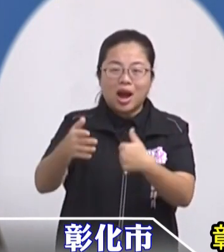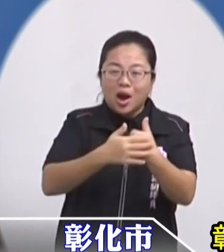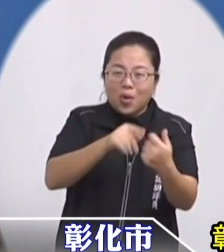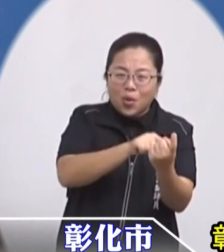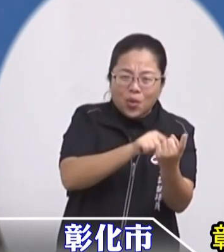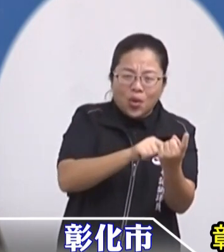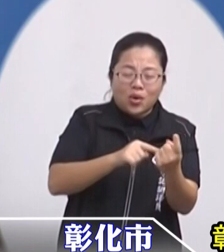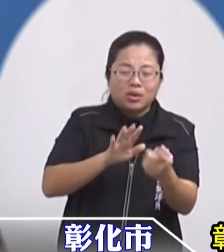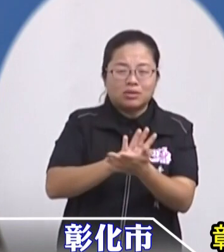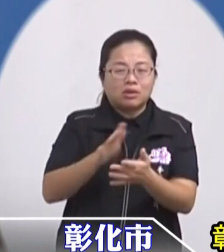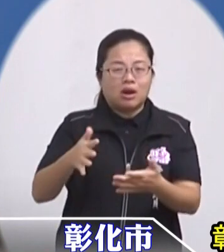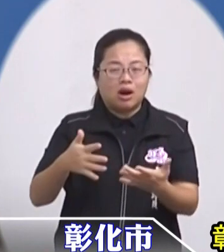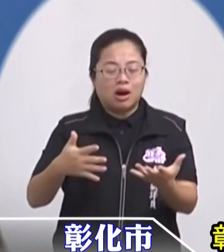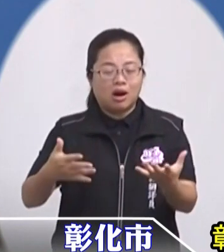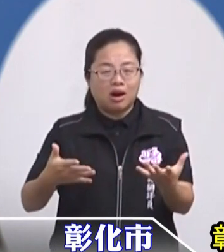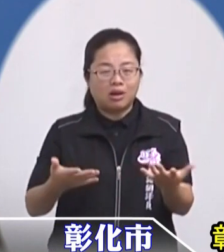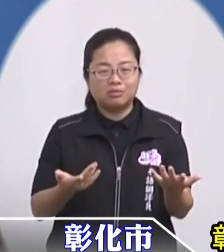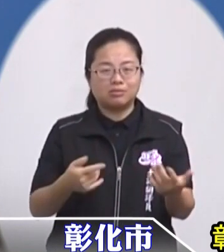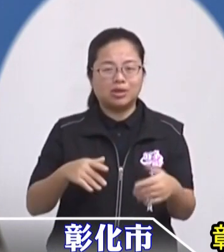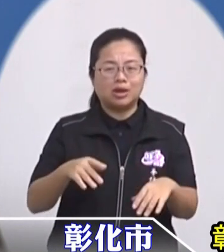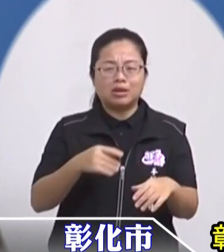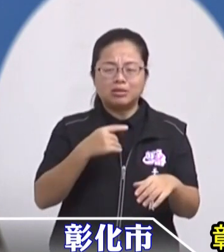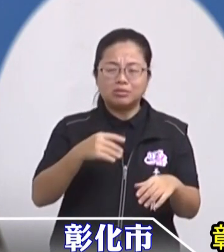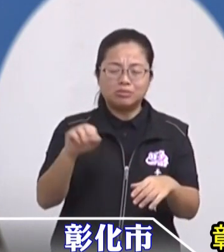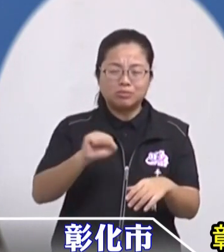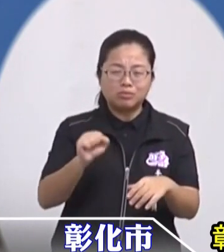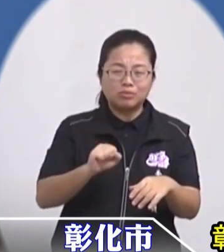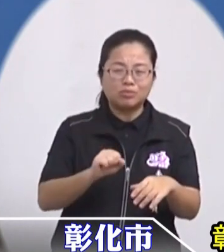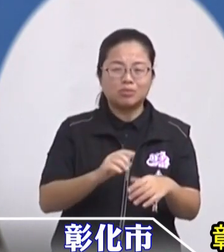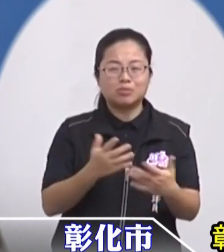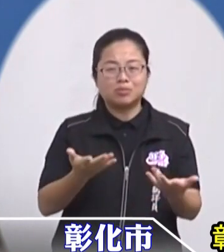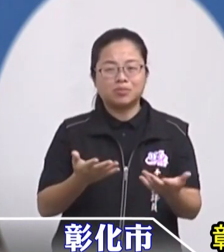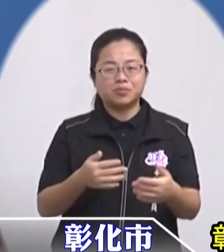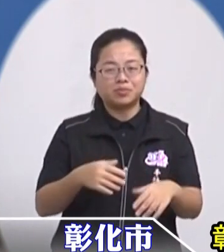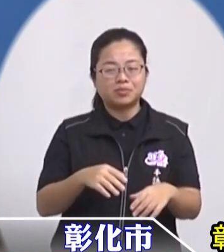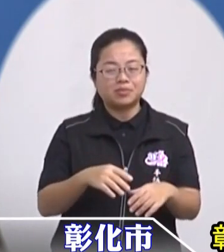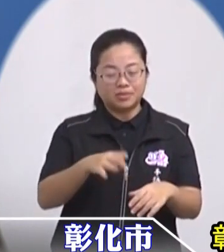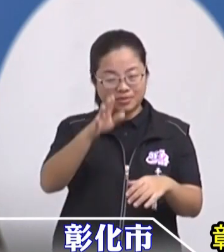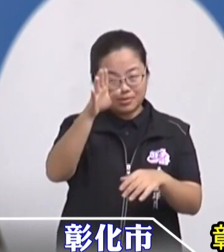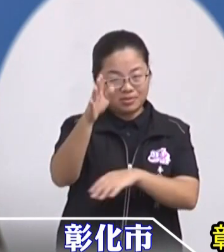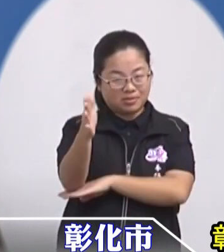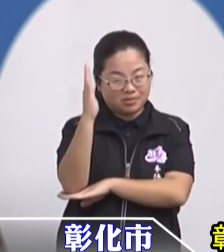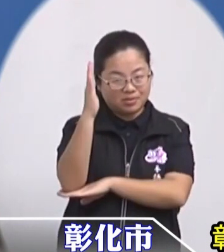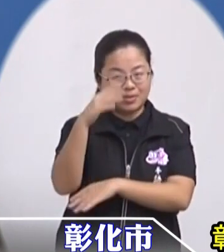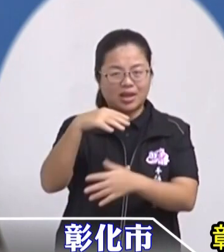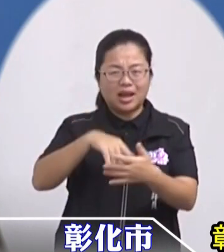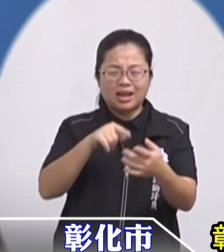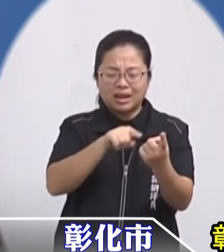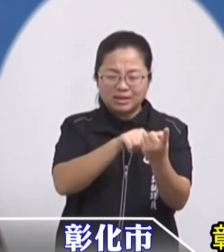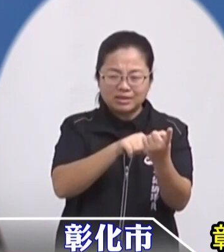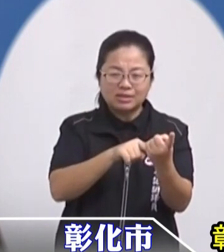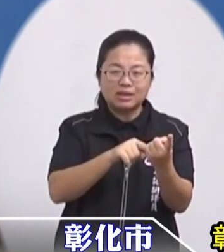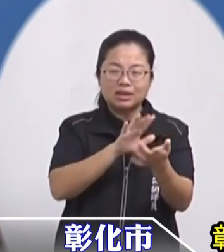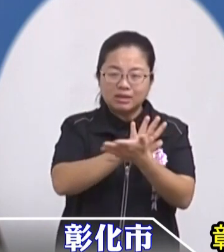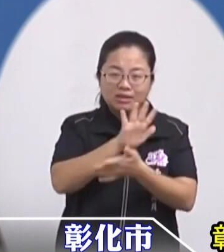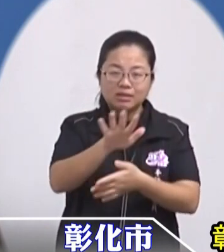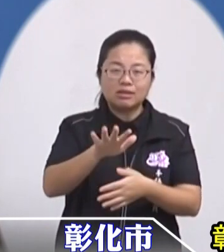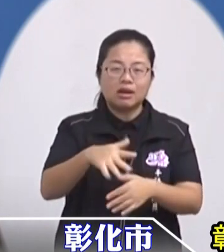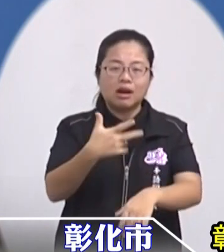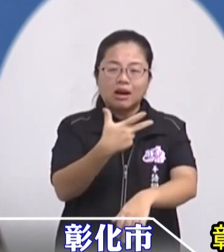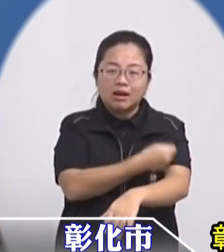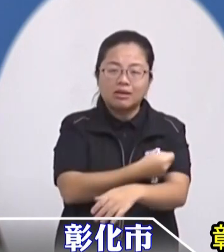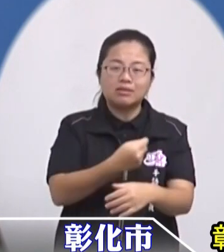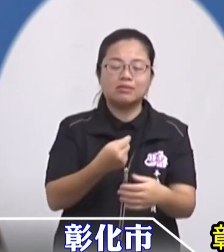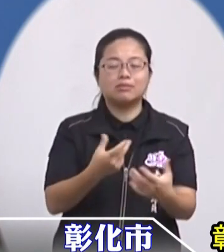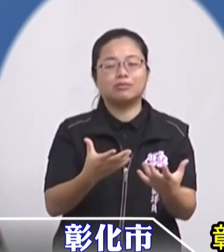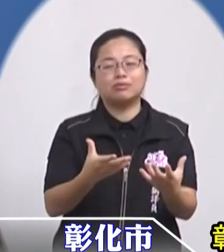饲的无闲家叫，无法度像过去管政府很叫你来去打疫苗拍摄，因为哦你无饲了以后一定无疫苗